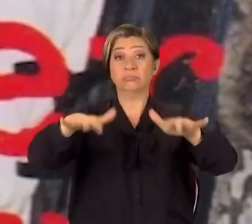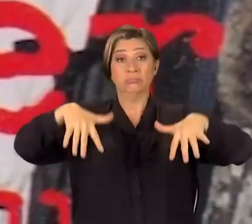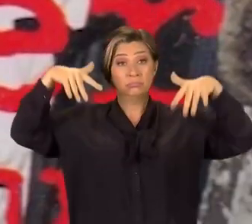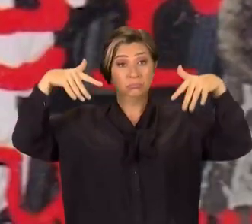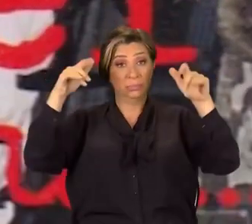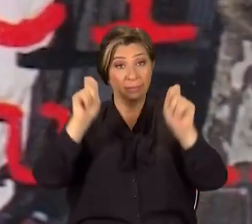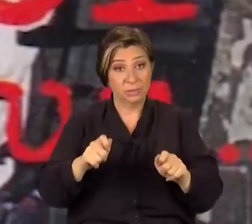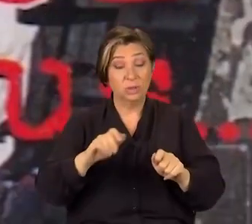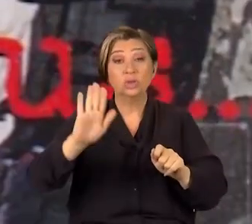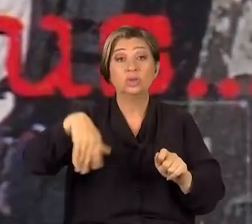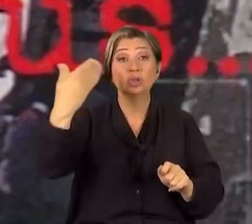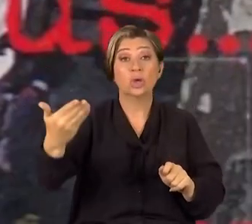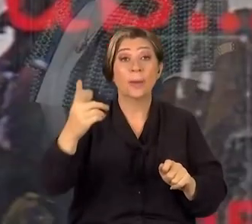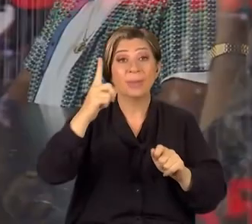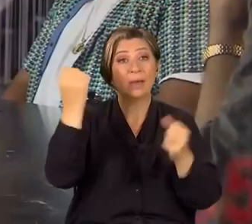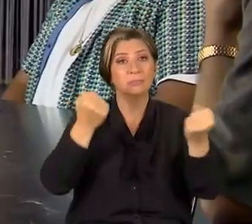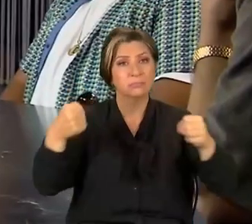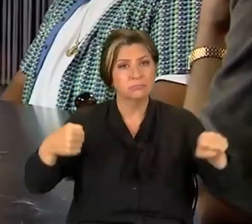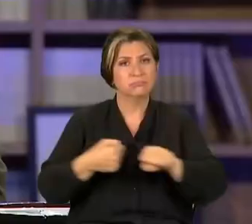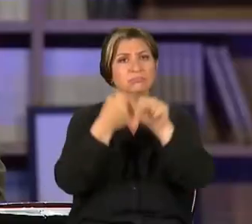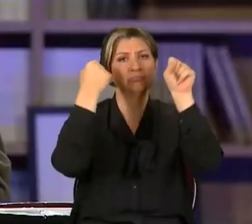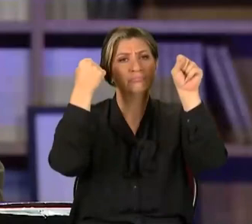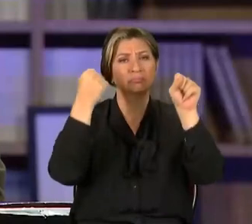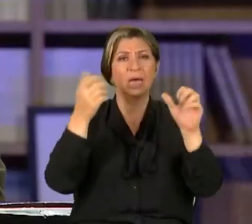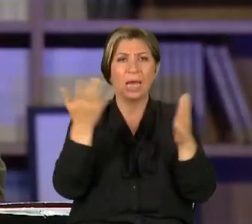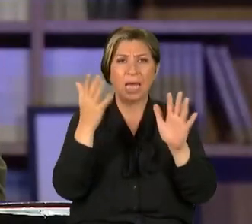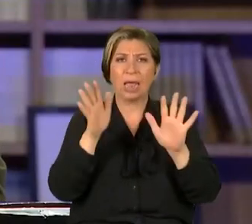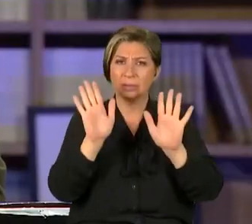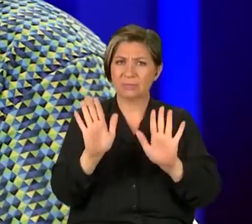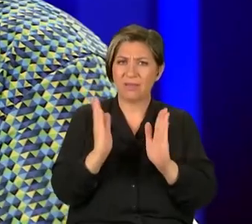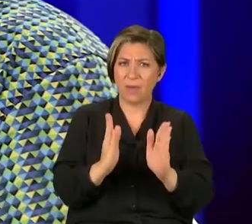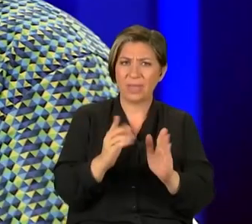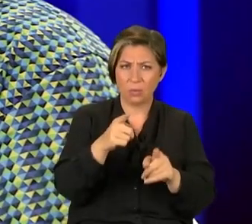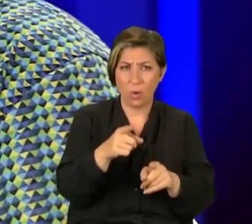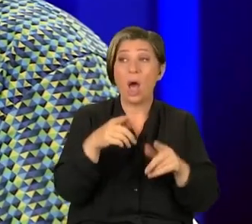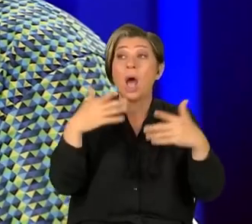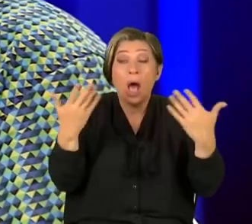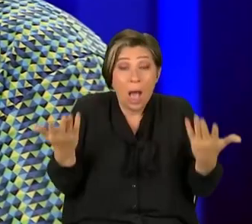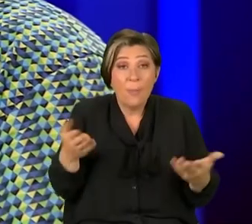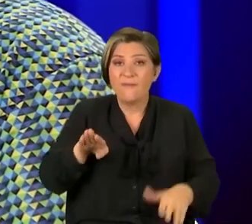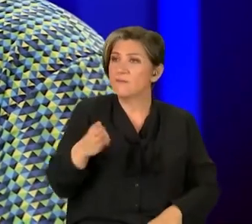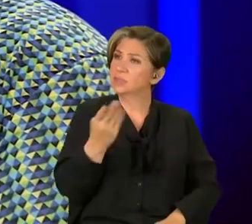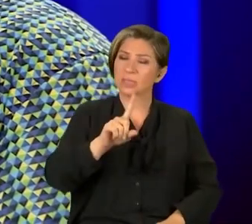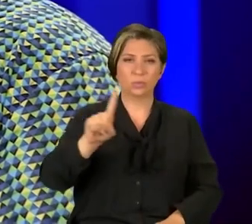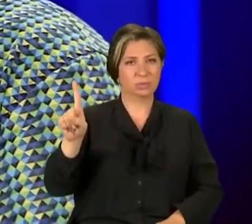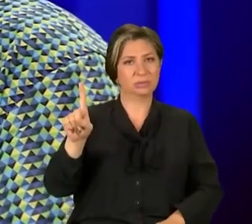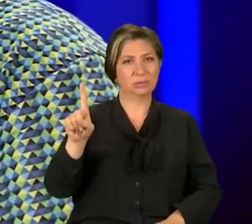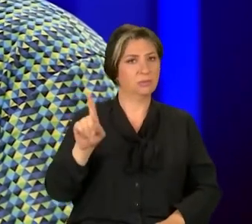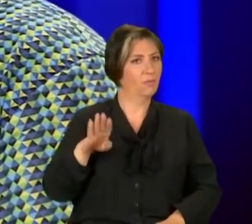sonra bir trafik kazası var hala etkileri devam eden ama vazgeçmemişsin